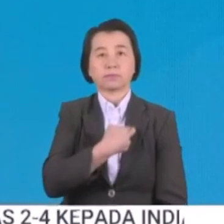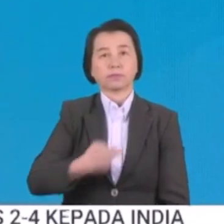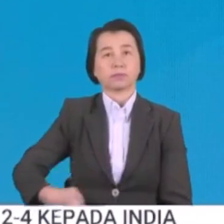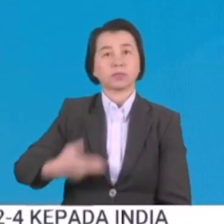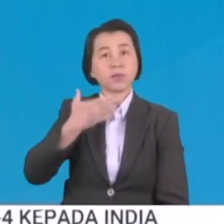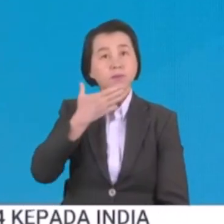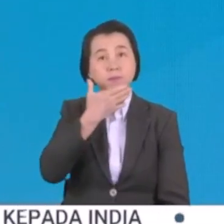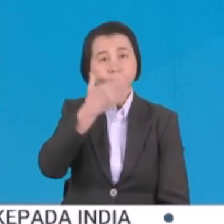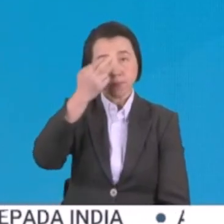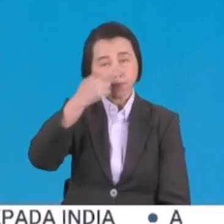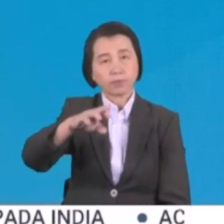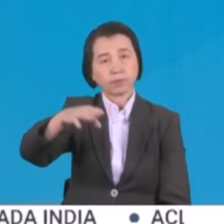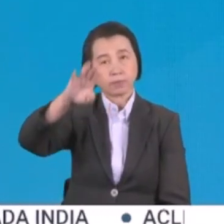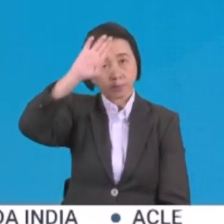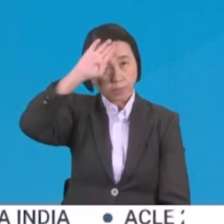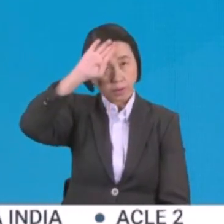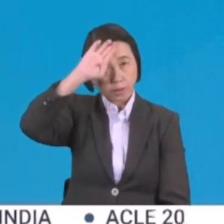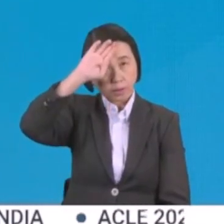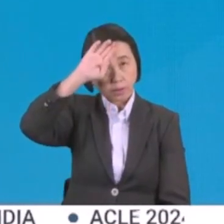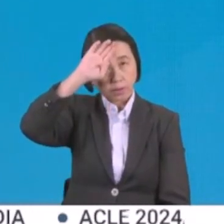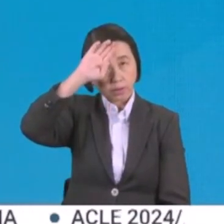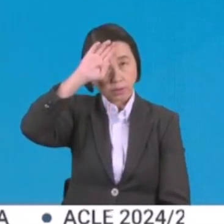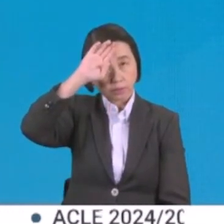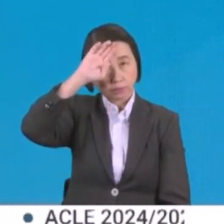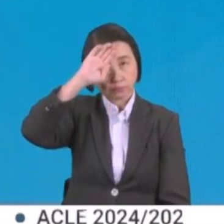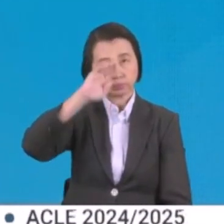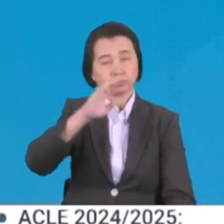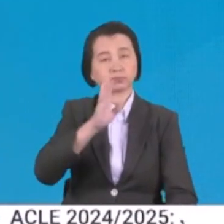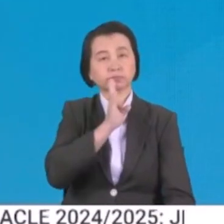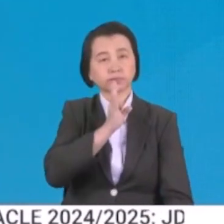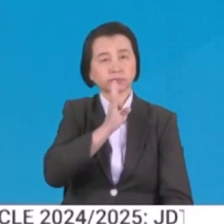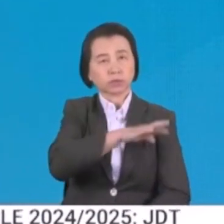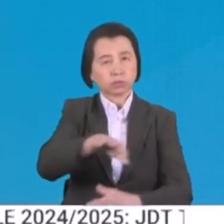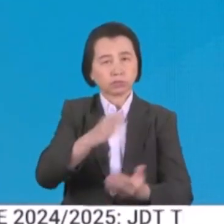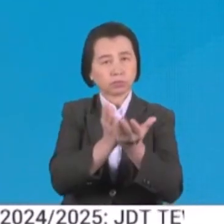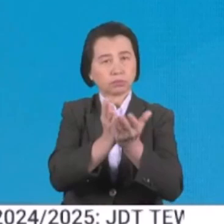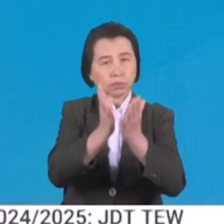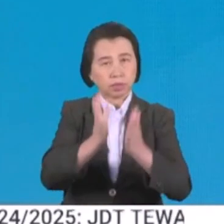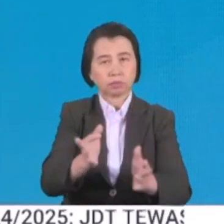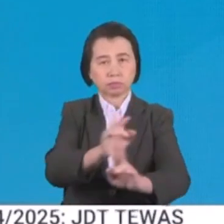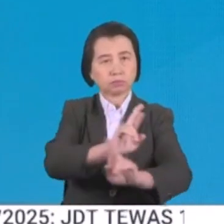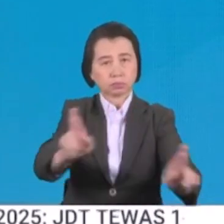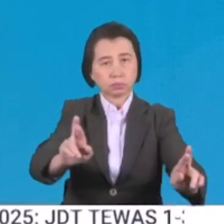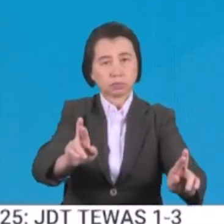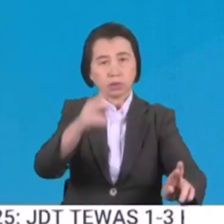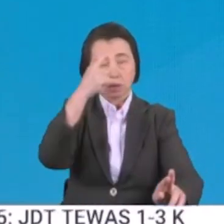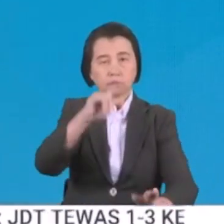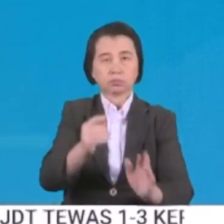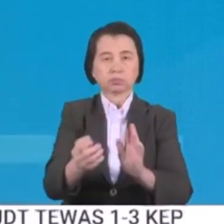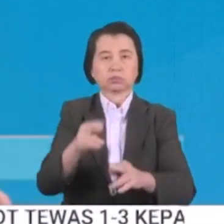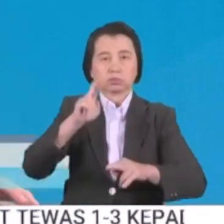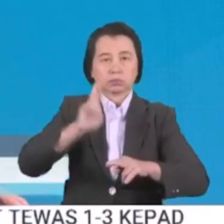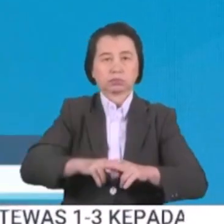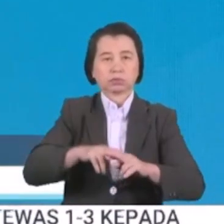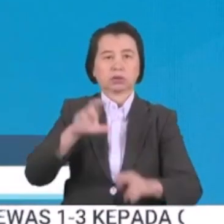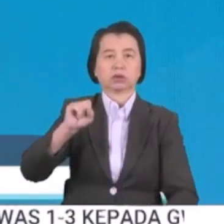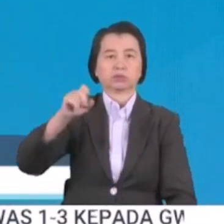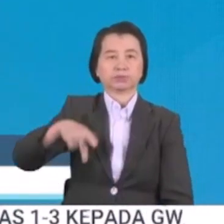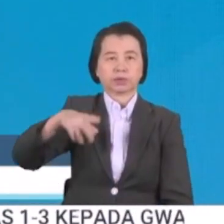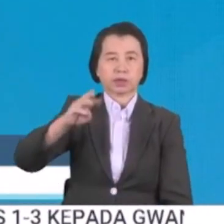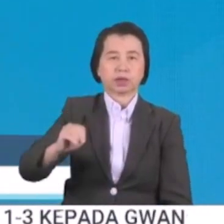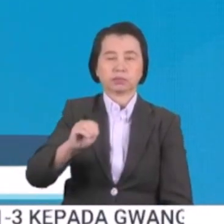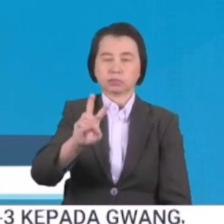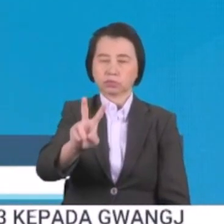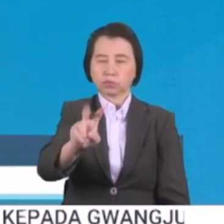Raja Muda Perlis, Tuanku Saifaizuddin Putra Jamalul Lail menitahkan semua pelajar buat persediaan rapi bagi menghadapi peperiksaan